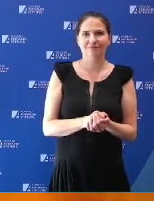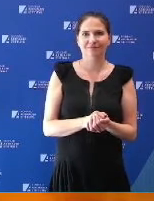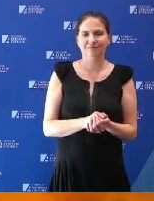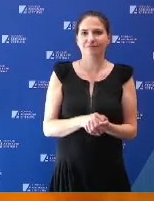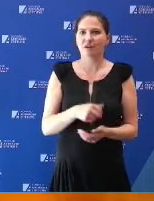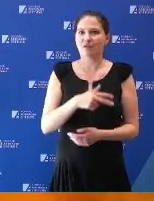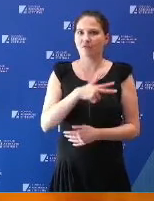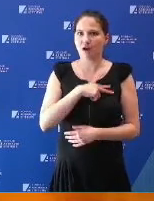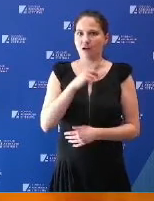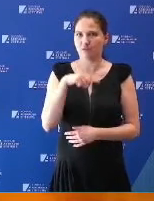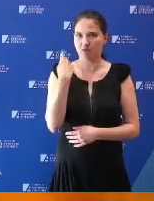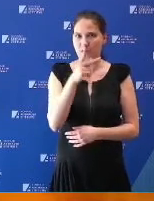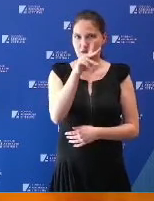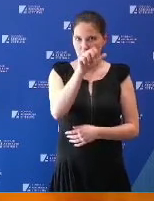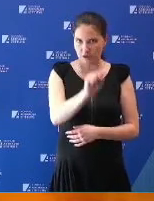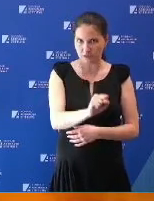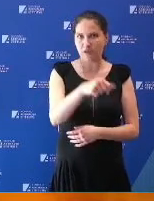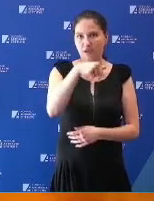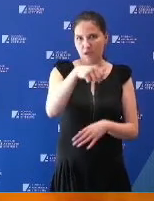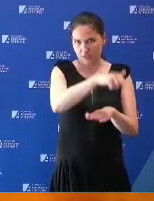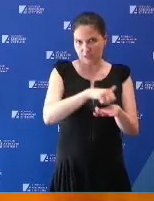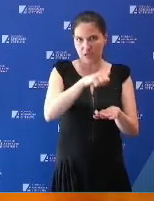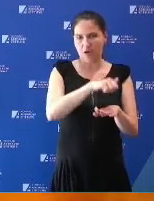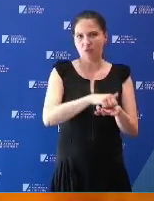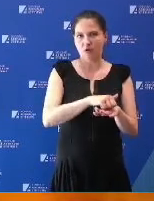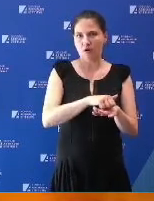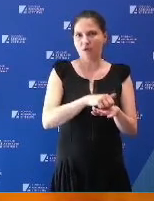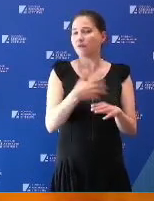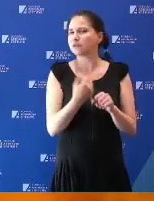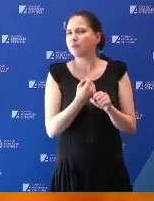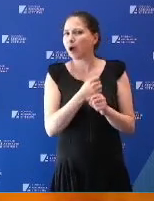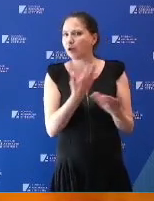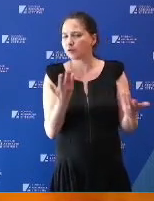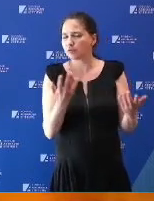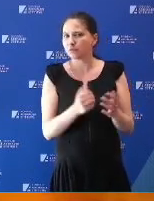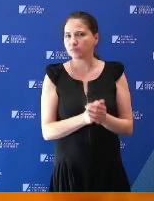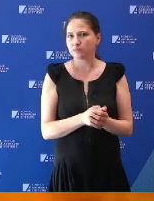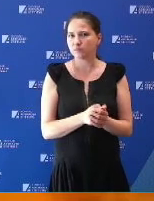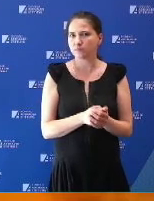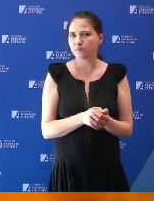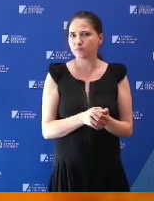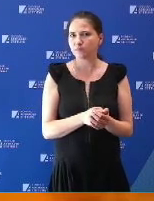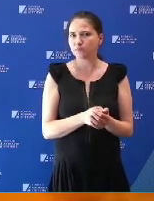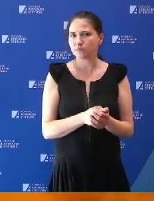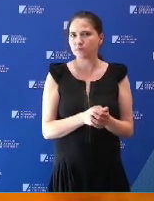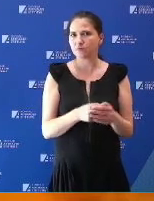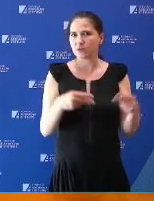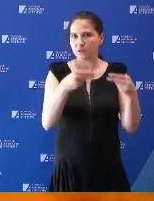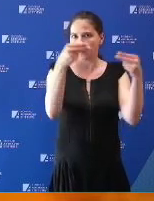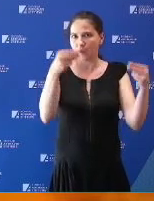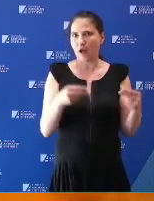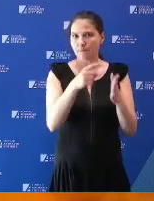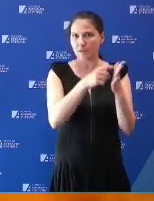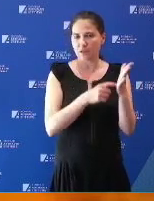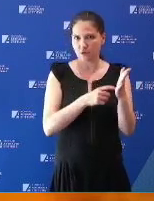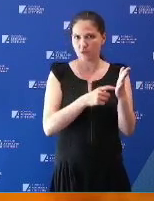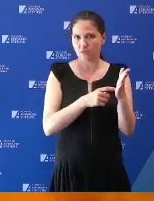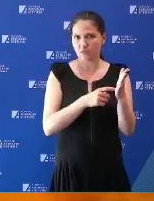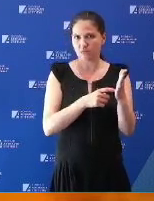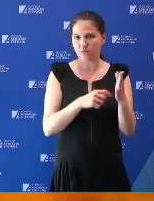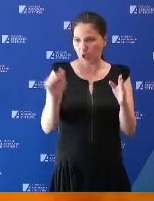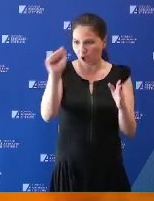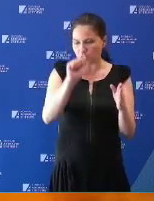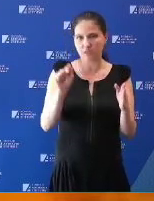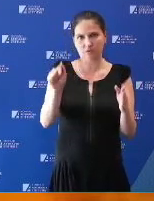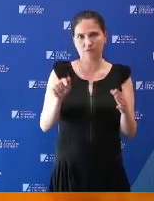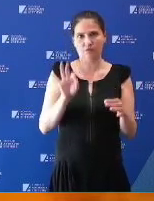als Konrad-Adenauer-Stiftung in Singapur uns angeschaut haben, wie die Rahmenbedingungen für Innovation in Asien